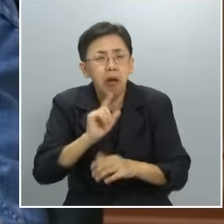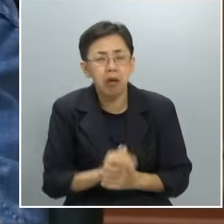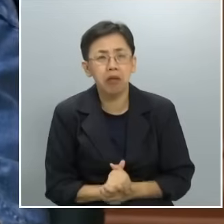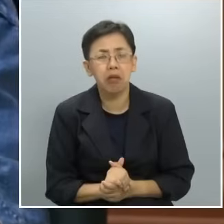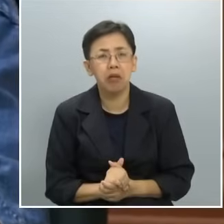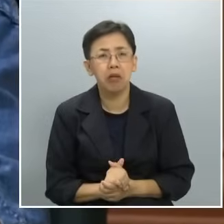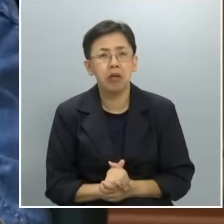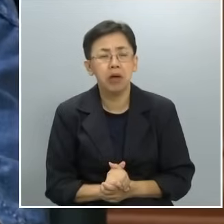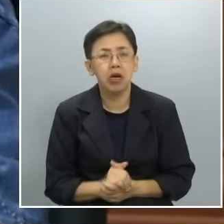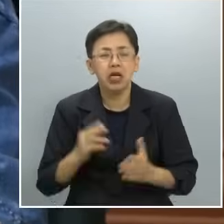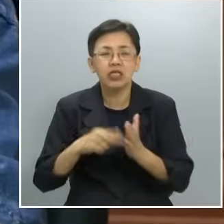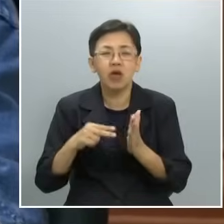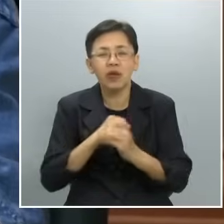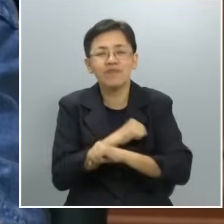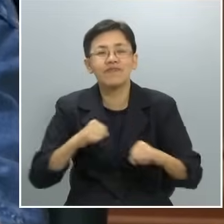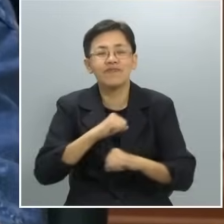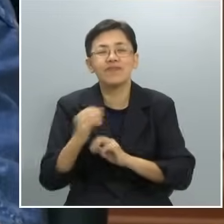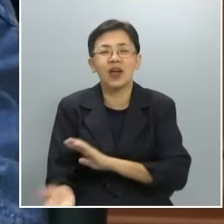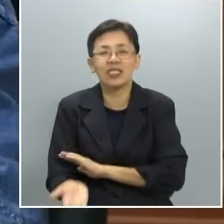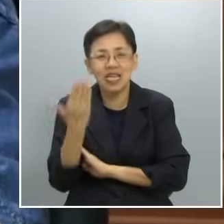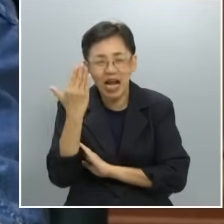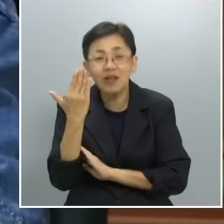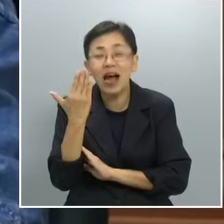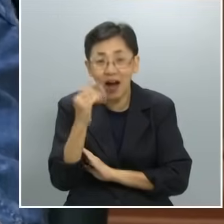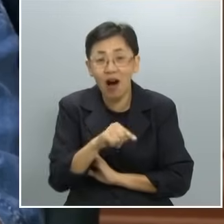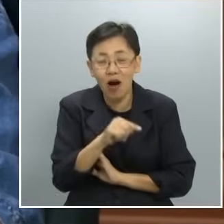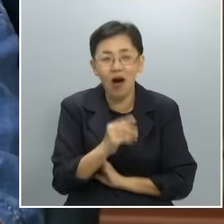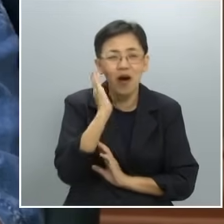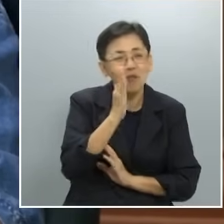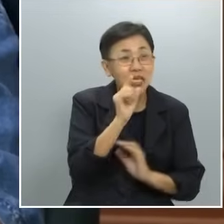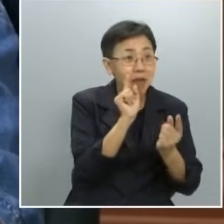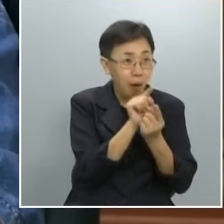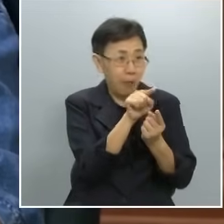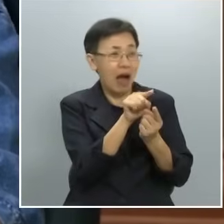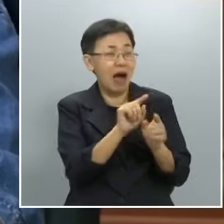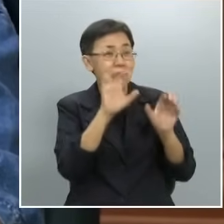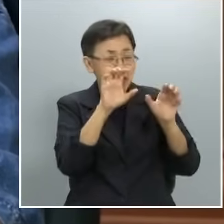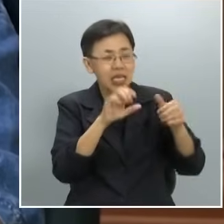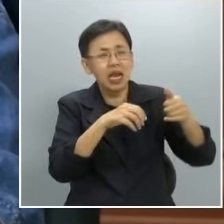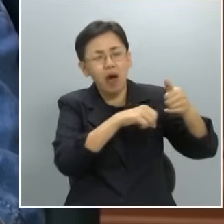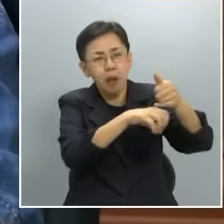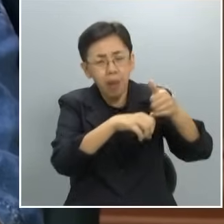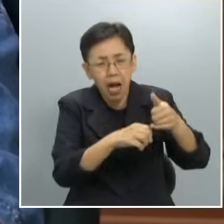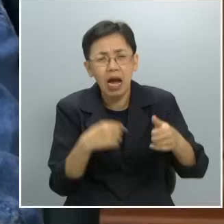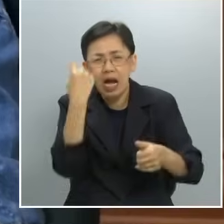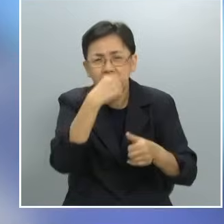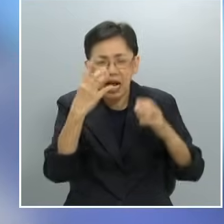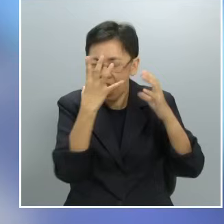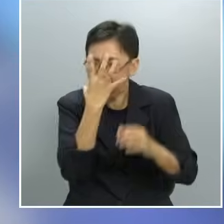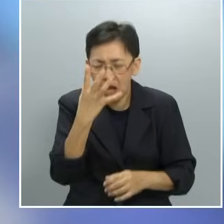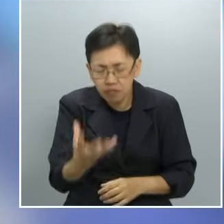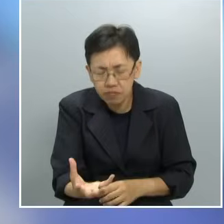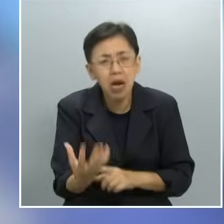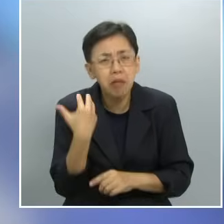ที่ไปวิ่งออกกำลังกายตอนเช้าหลังวันที่คุณลุงเจอกระสือเนี่ยเขาไปเจอหน้ากากบริเวณหน้าบ้านลุงนี่แห